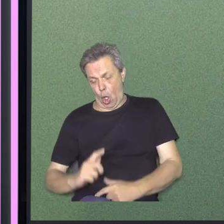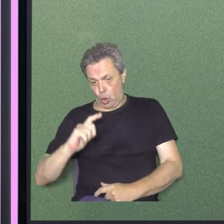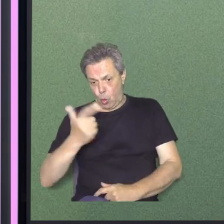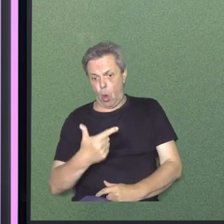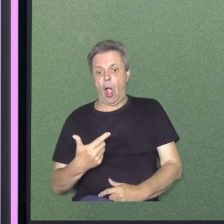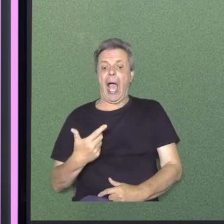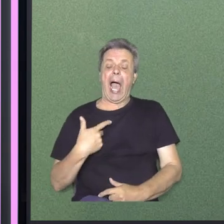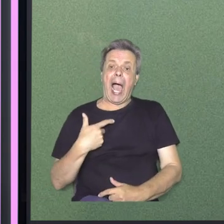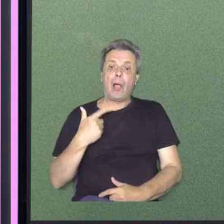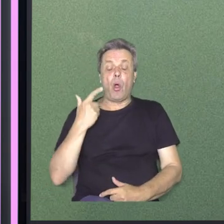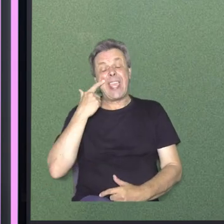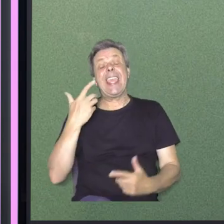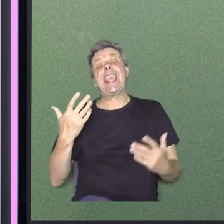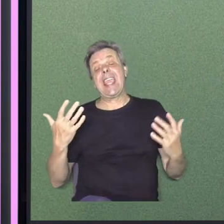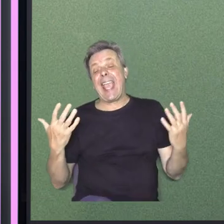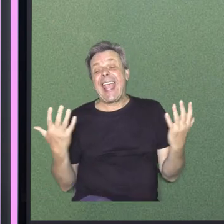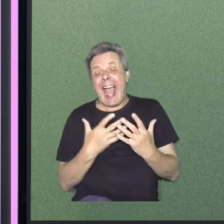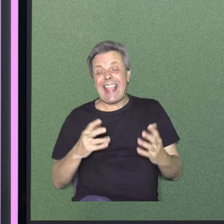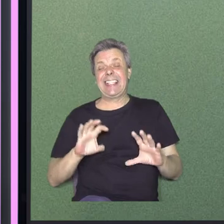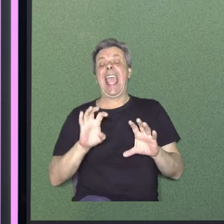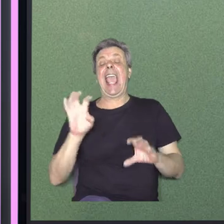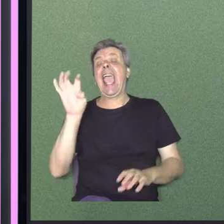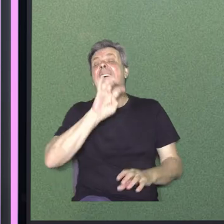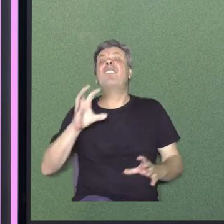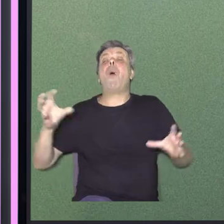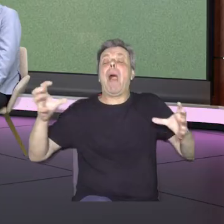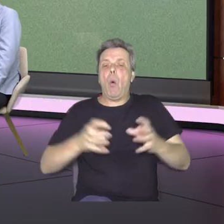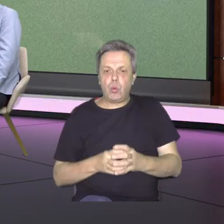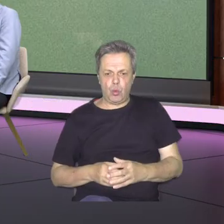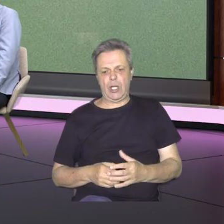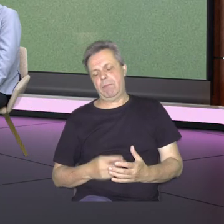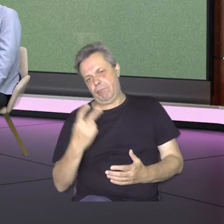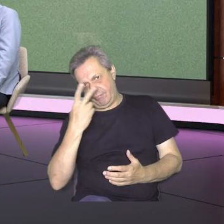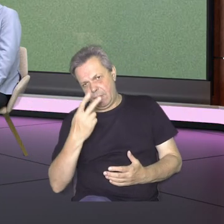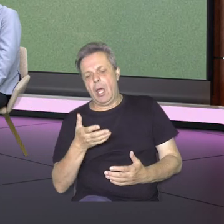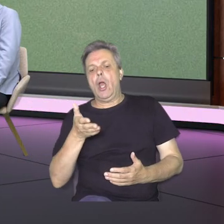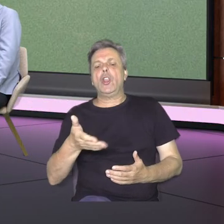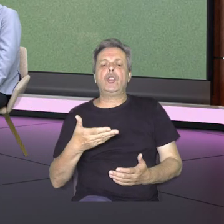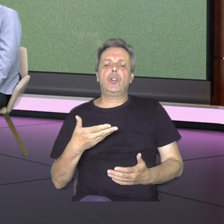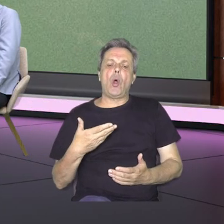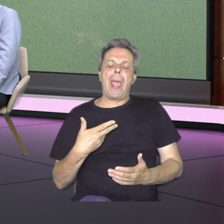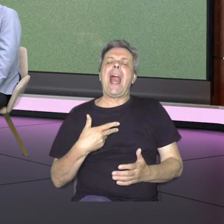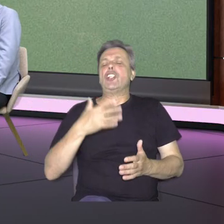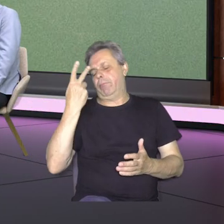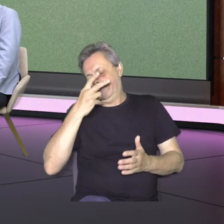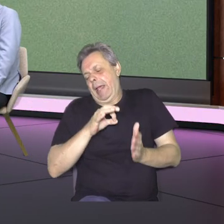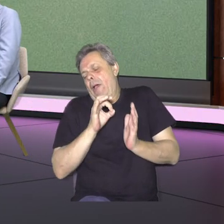Drugo, ako se i kada se Evropa, ne ako, nego kada se udruži, a to je naša i sudbina,